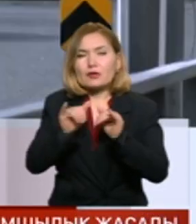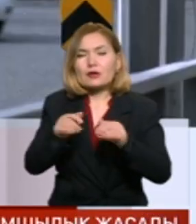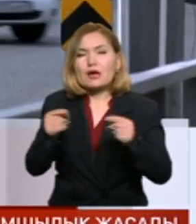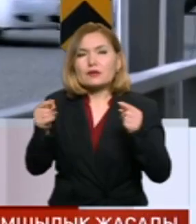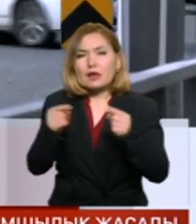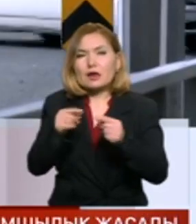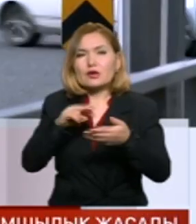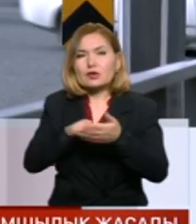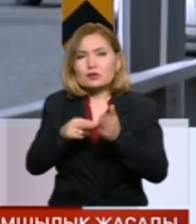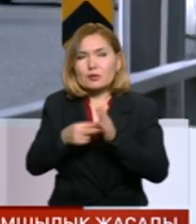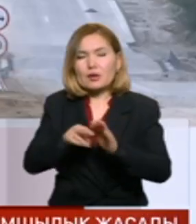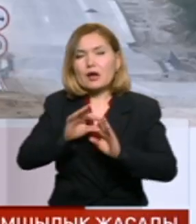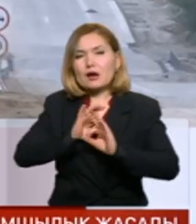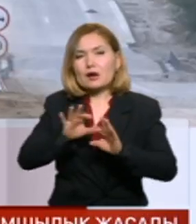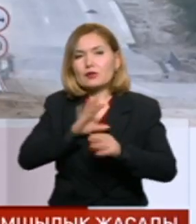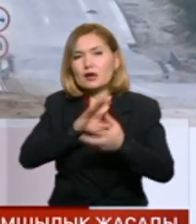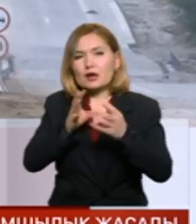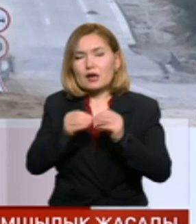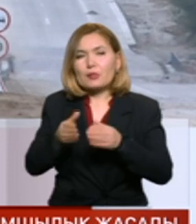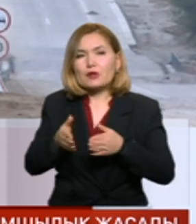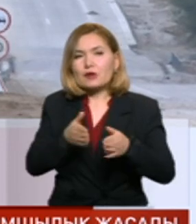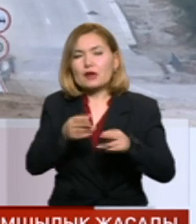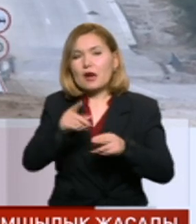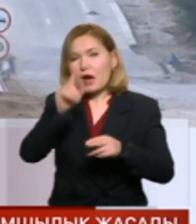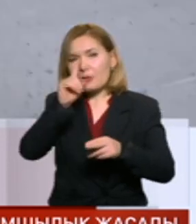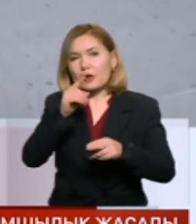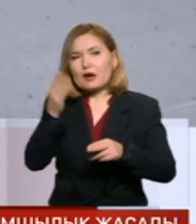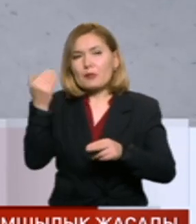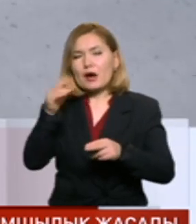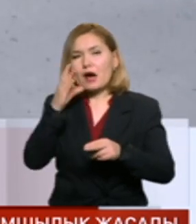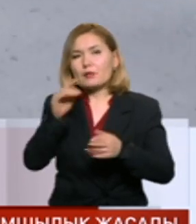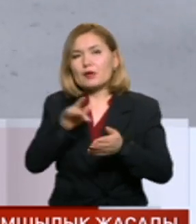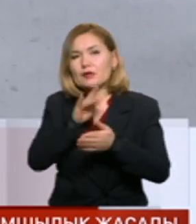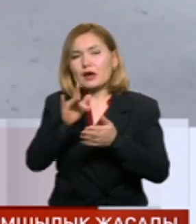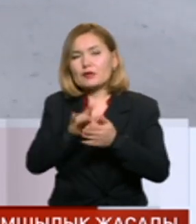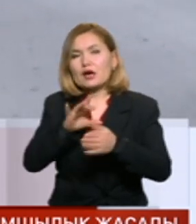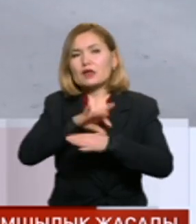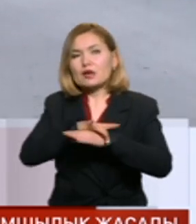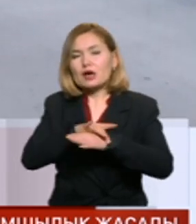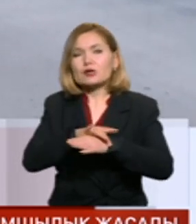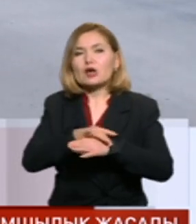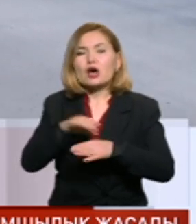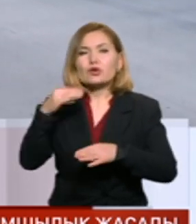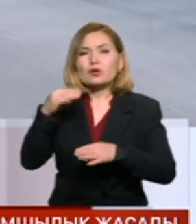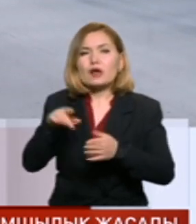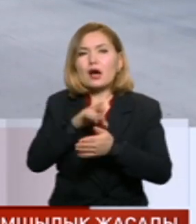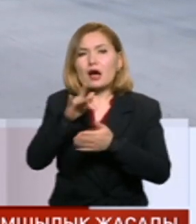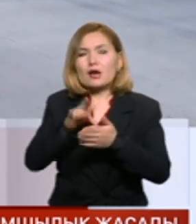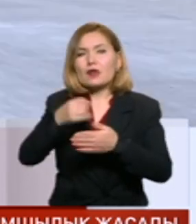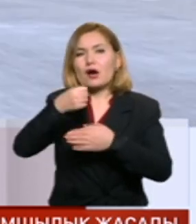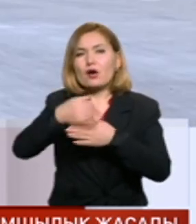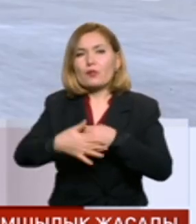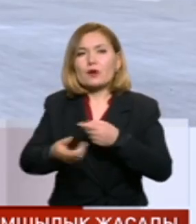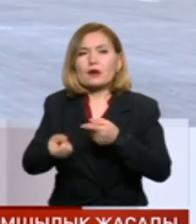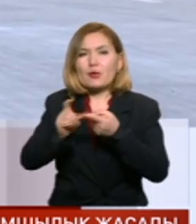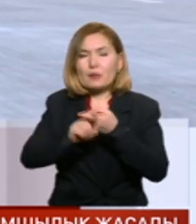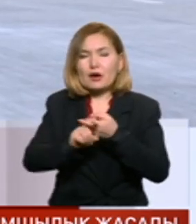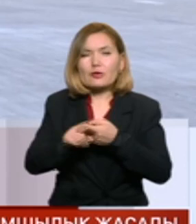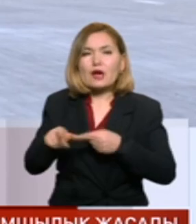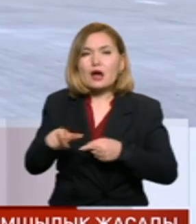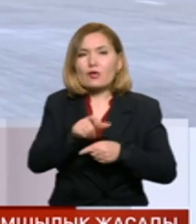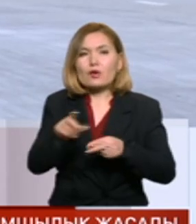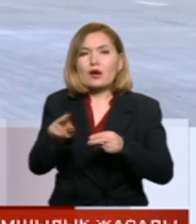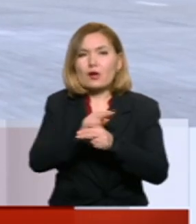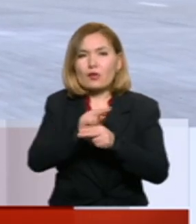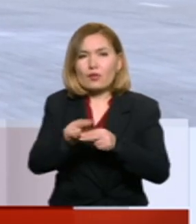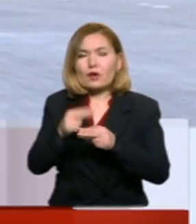нақты жоспарларымен бөлісті. Жол демекші, бір ай бұрын ғана Алматы-Ташкент-Түркістан бағыттарын қала орталығымен қосатын тас жолы ел игілігіне